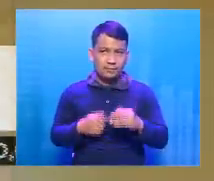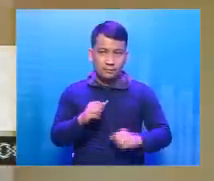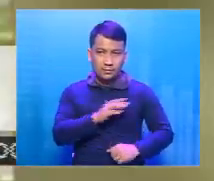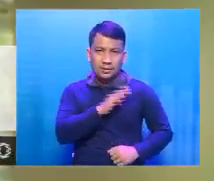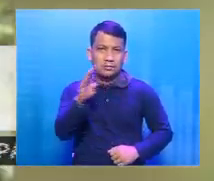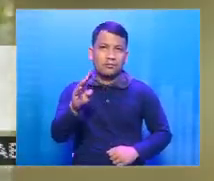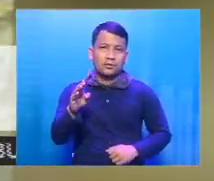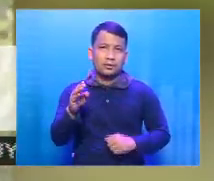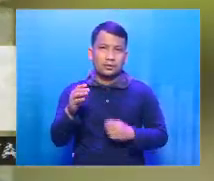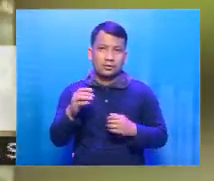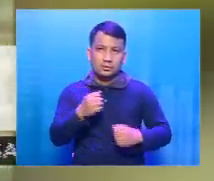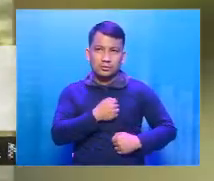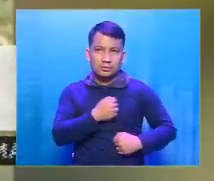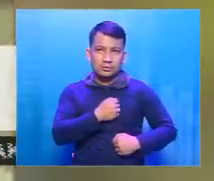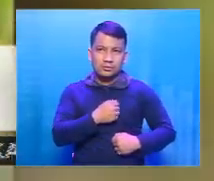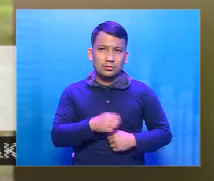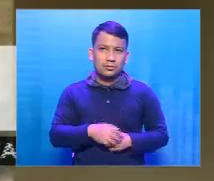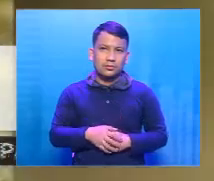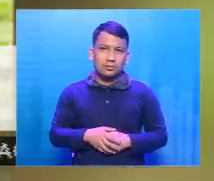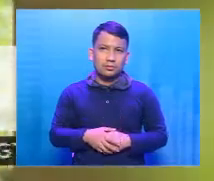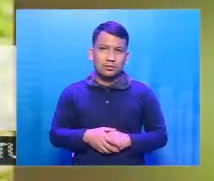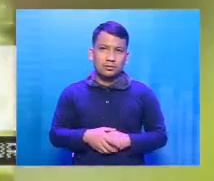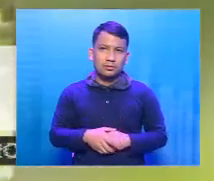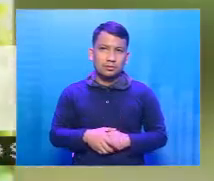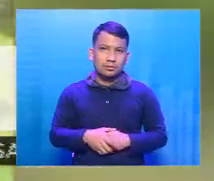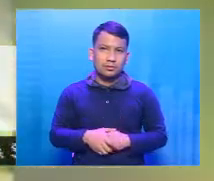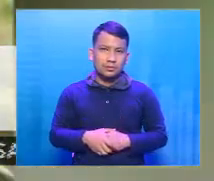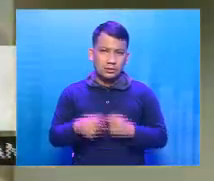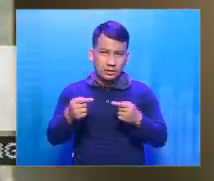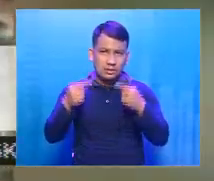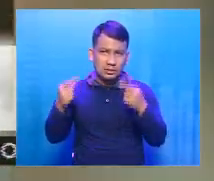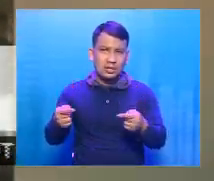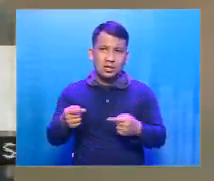dirigma. Allahu Akbar!